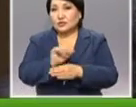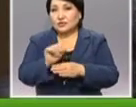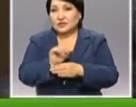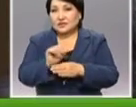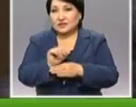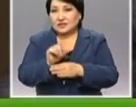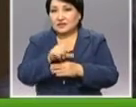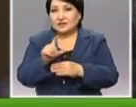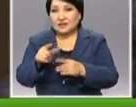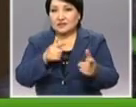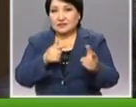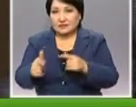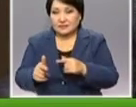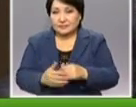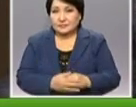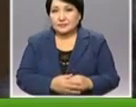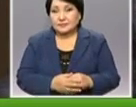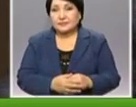дайын.